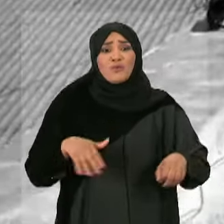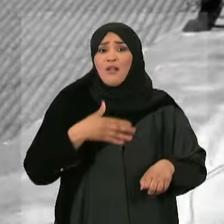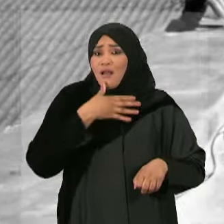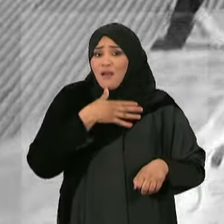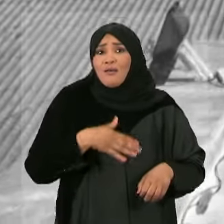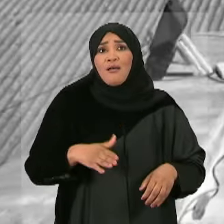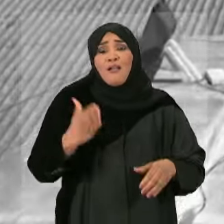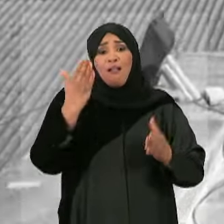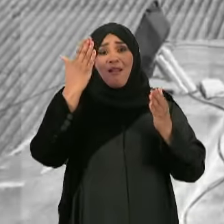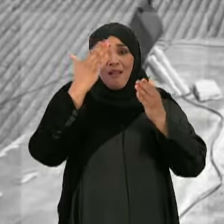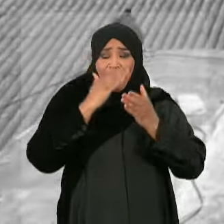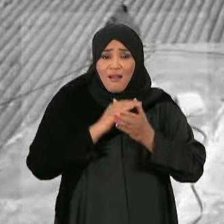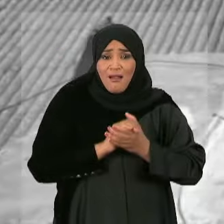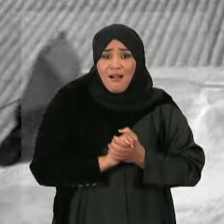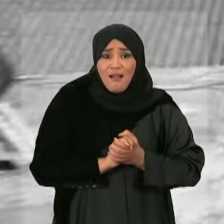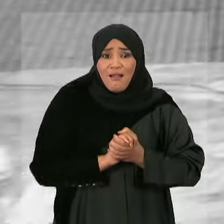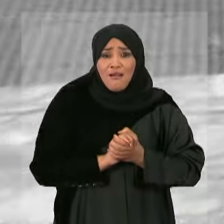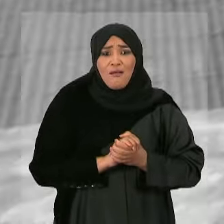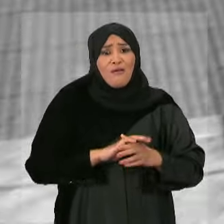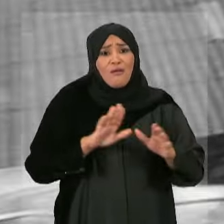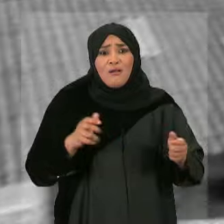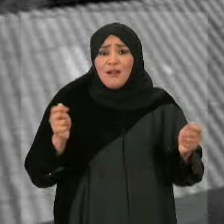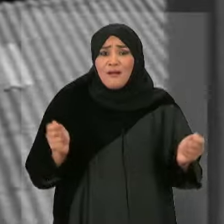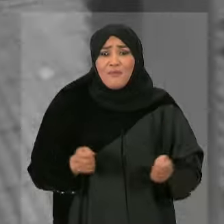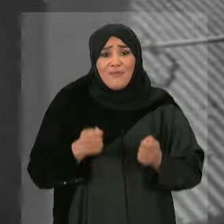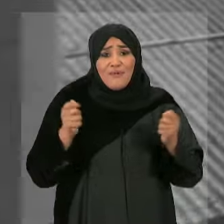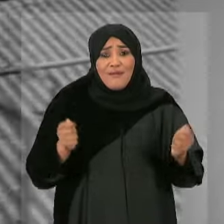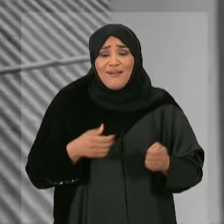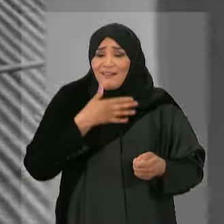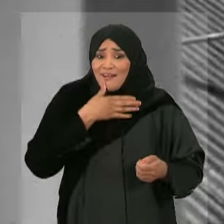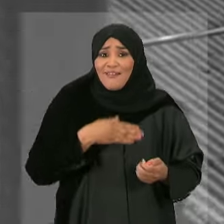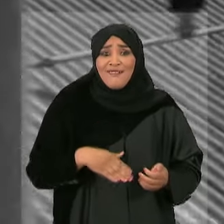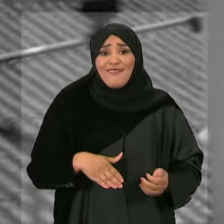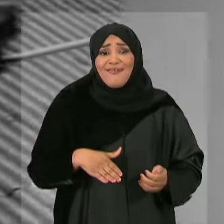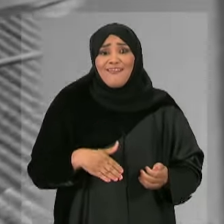صبي، ويا من يبشر أبوه تيعمل مولد للنبي.